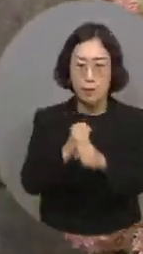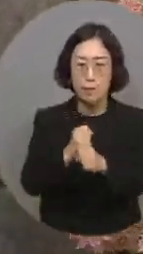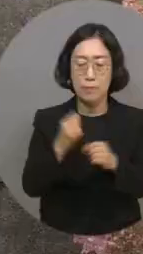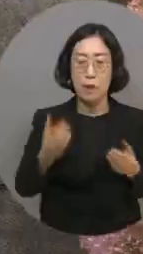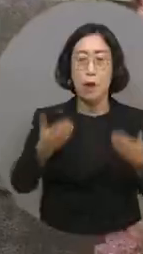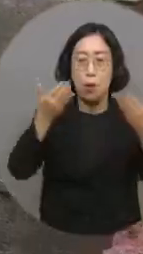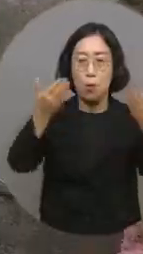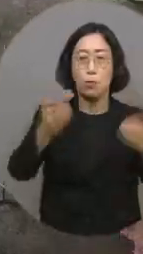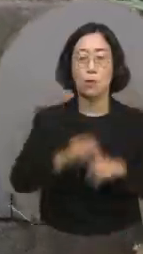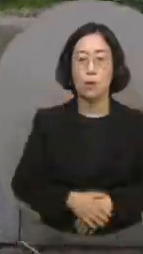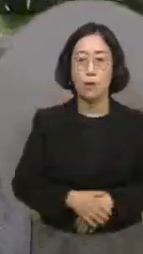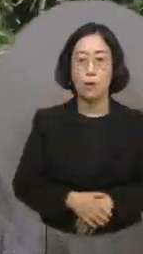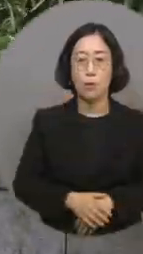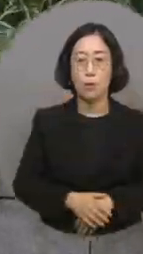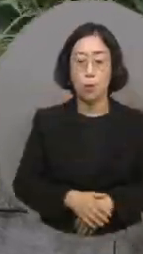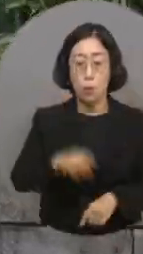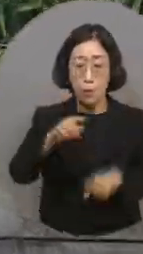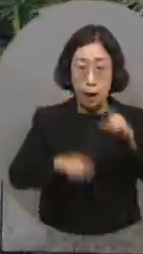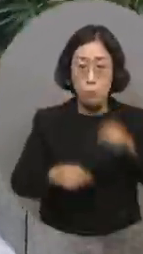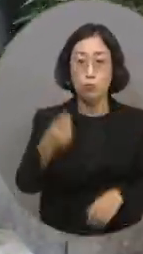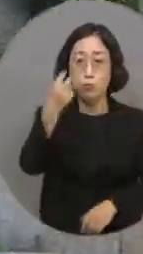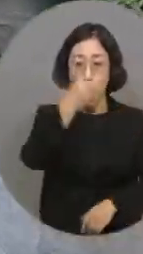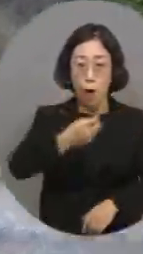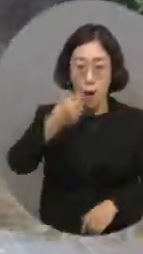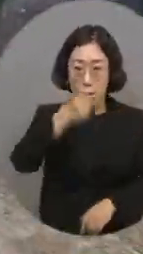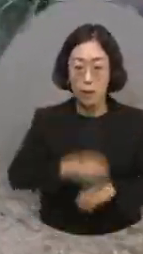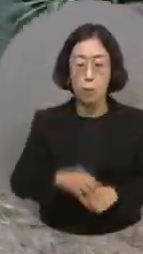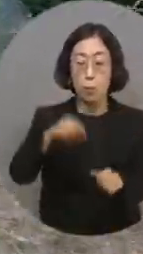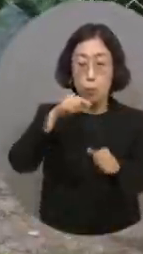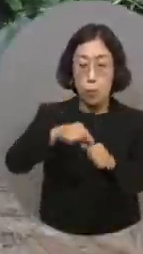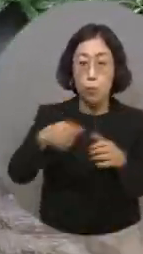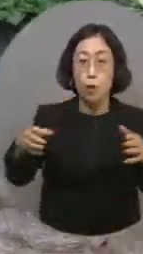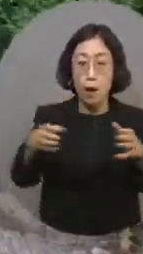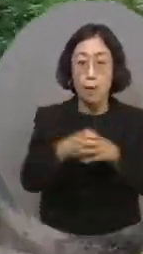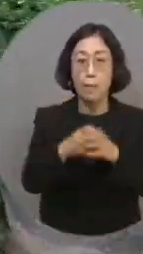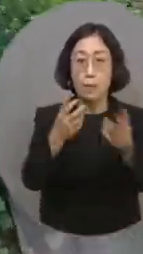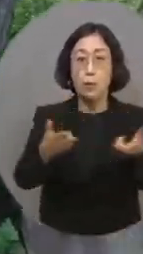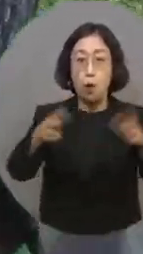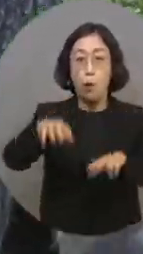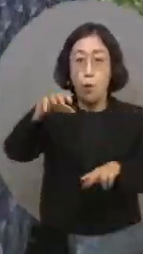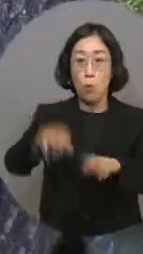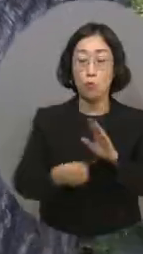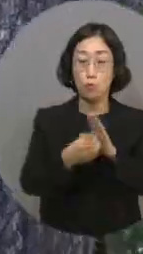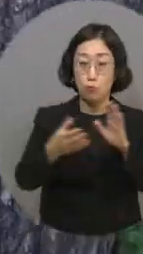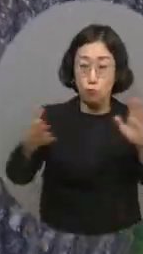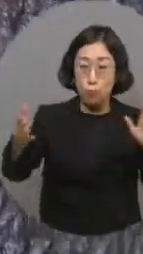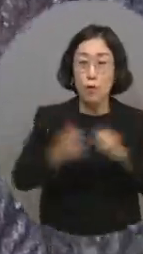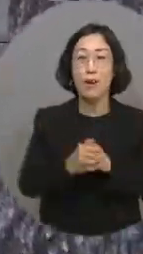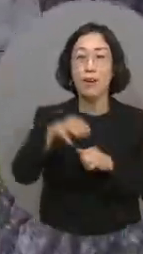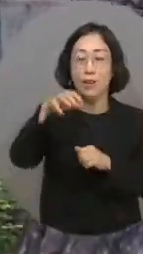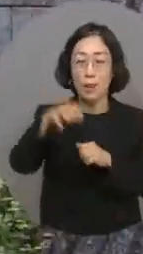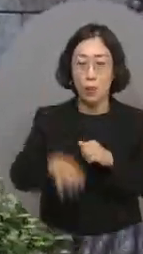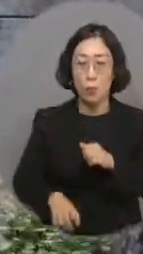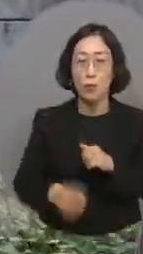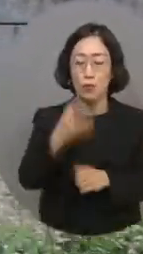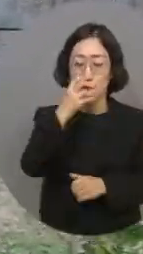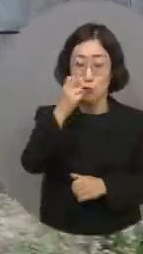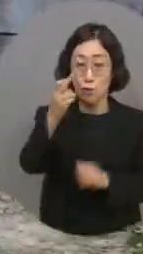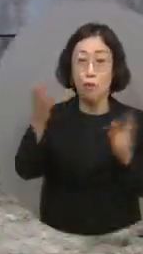또한 수목 전쟁과 관리 교육도 겸해 정원의 도시, 생태도시 순천에